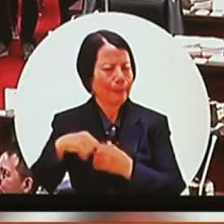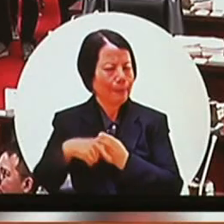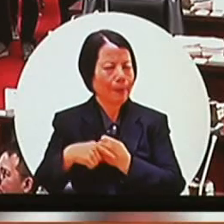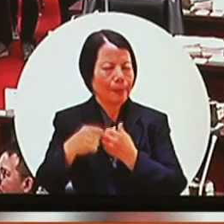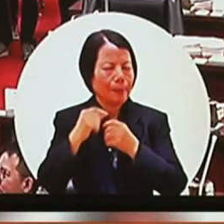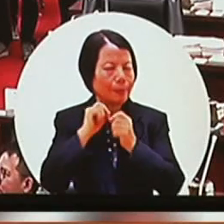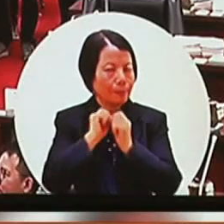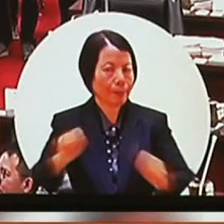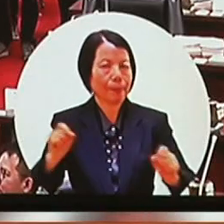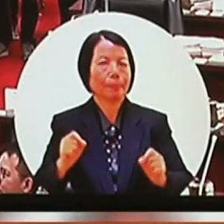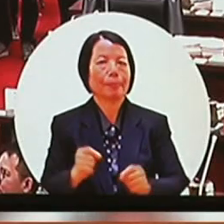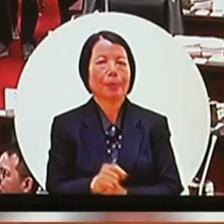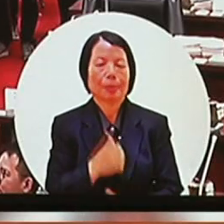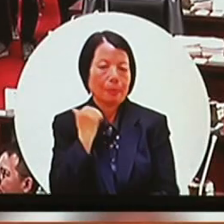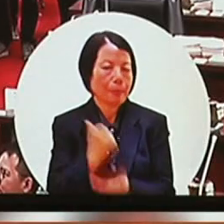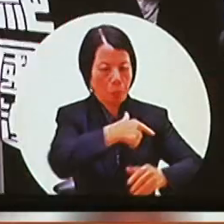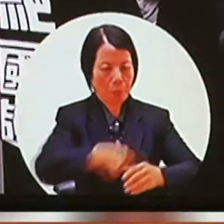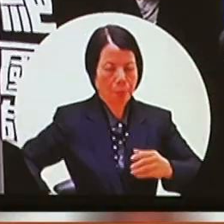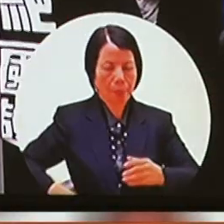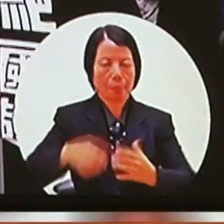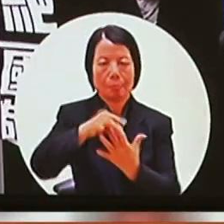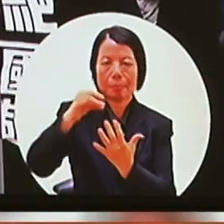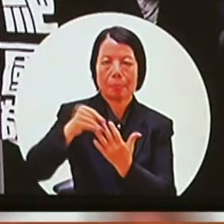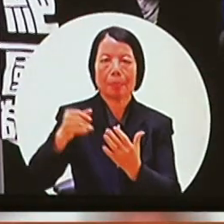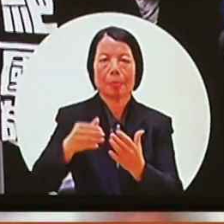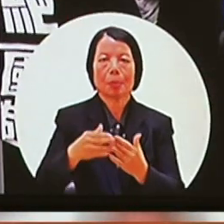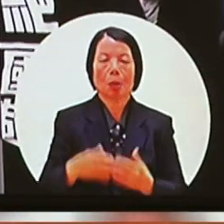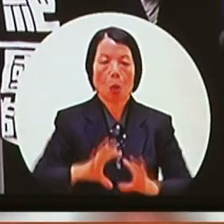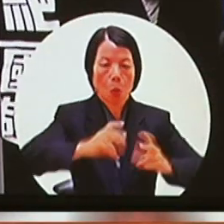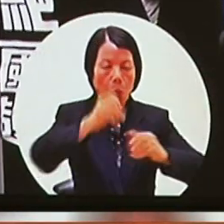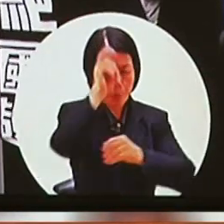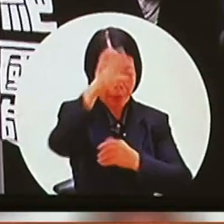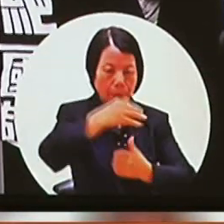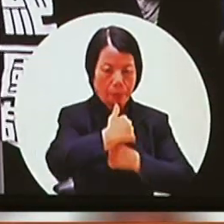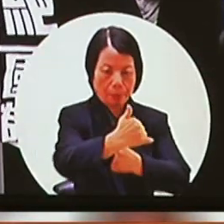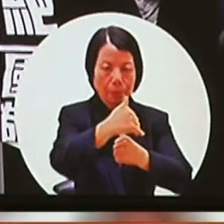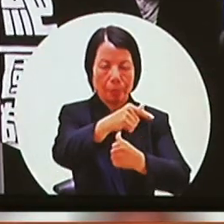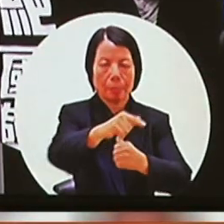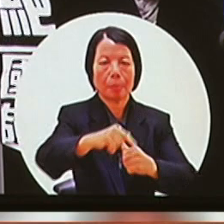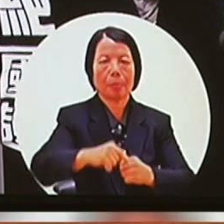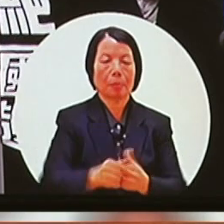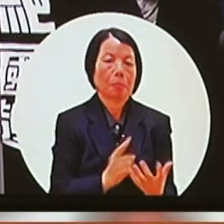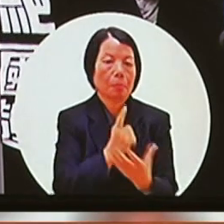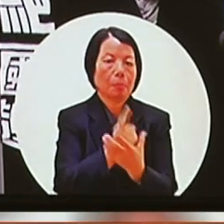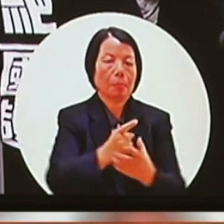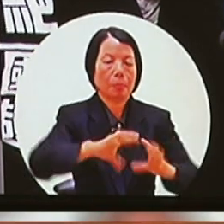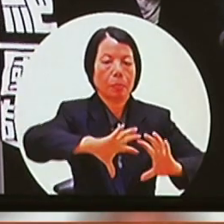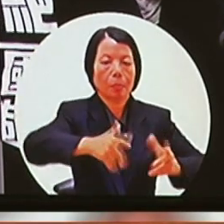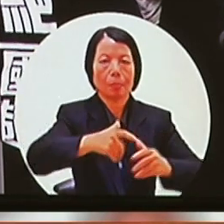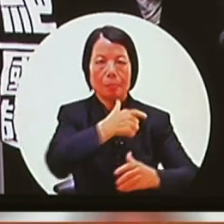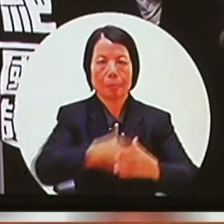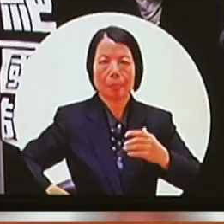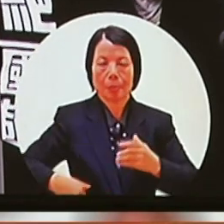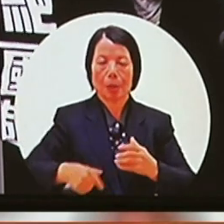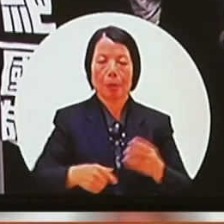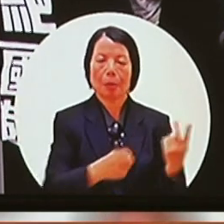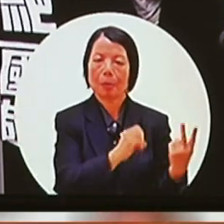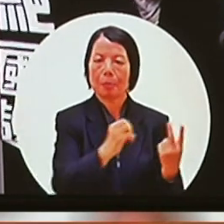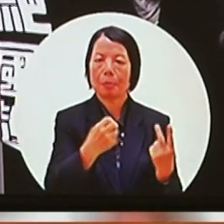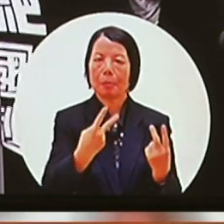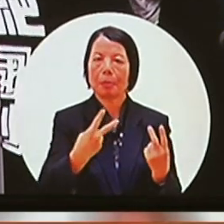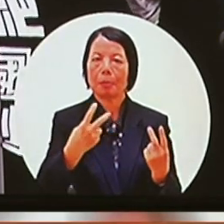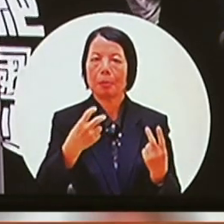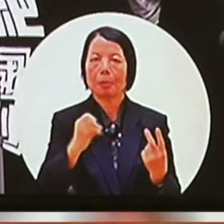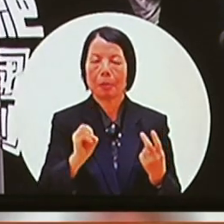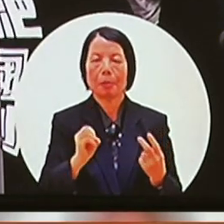国瑜讲，到目前为止，并无伫伊的规划内底，但是嘛无真明确讲无爱选，也就是讲，安